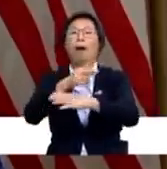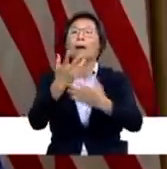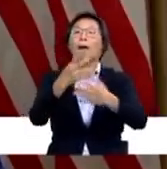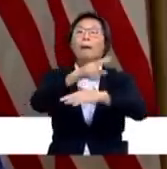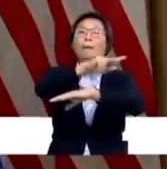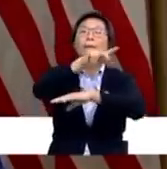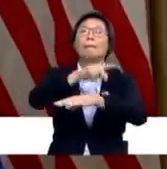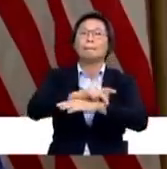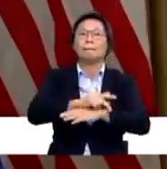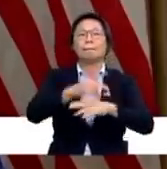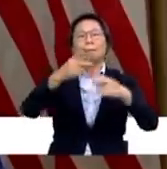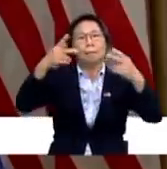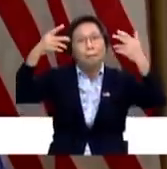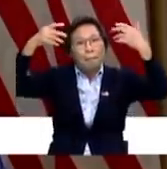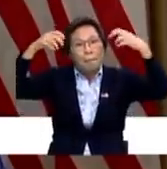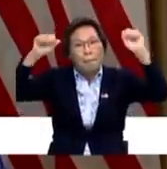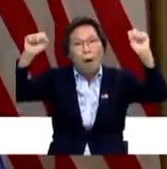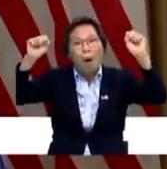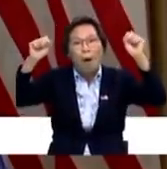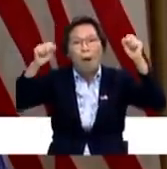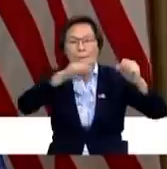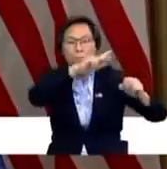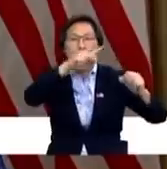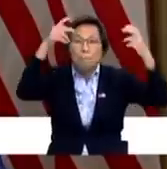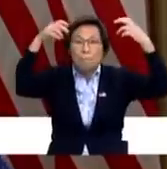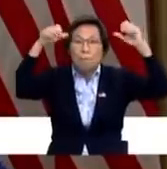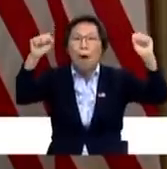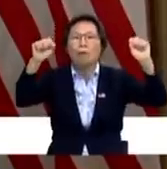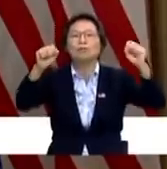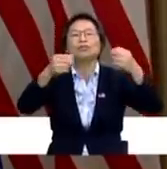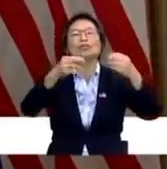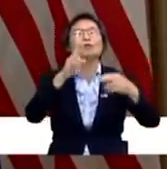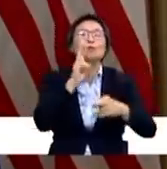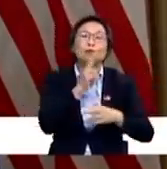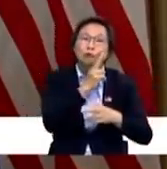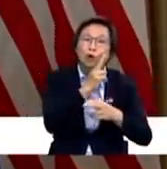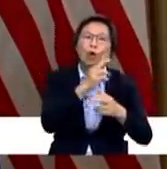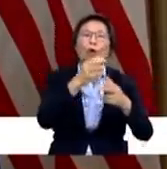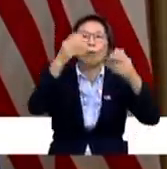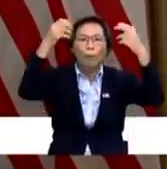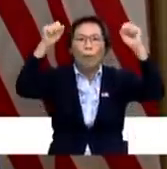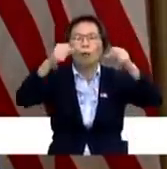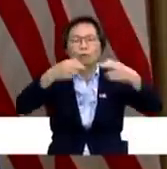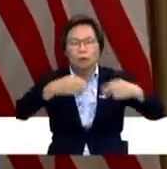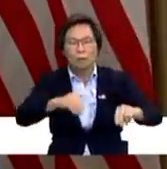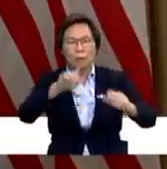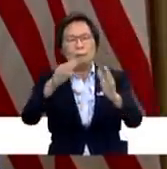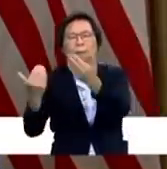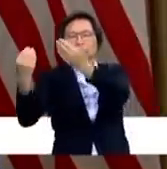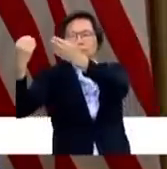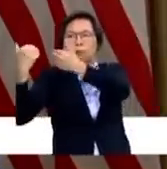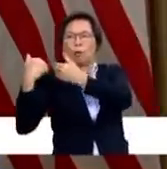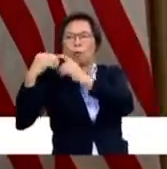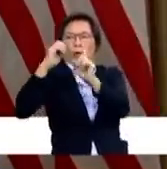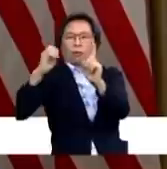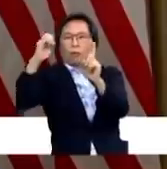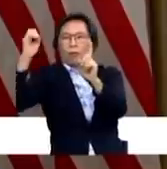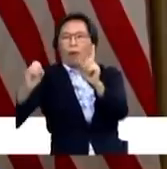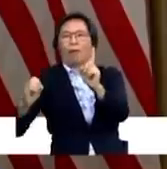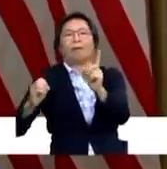premis istilah bertanggungjawab sepenuhnya ke atas pelaksanaan kemudahan yang diberikan